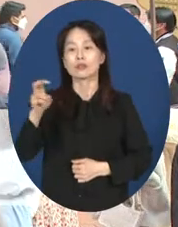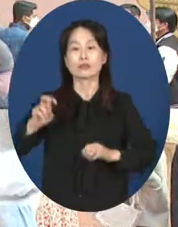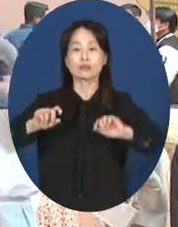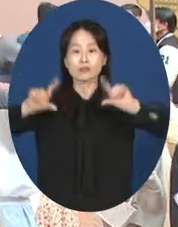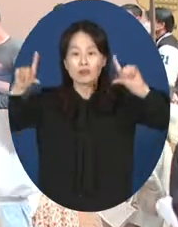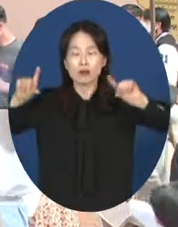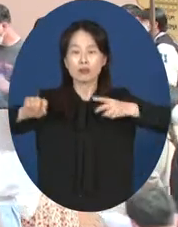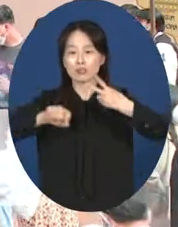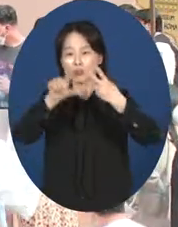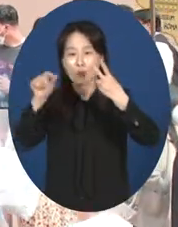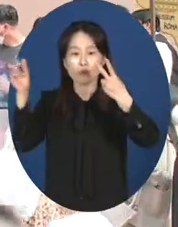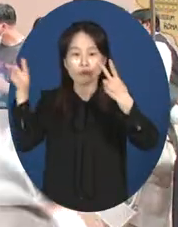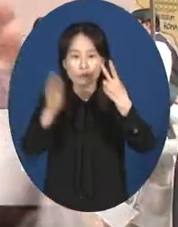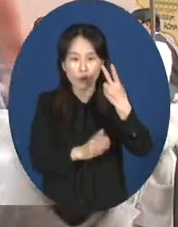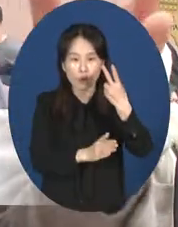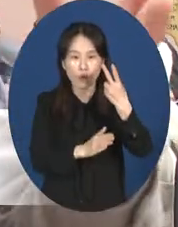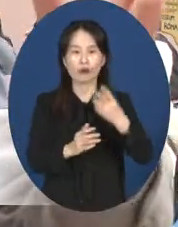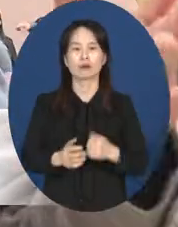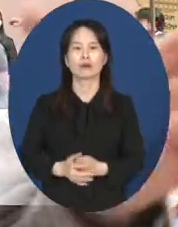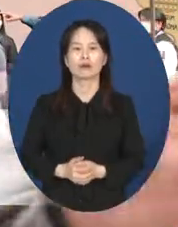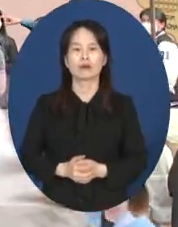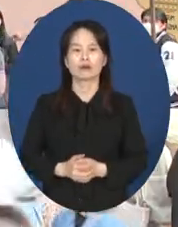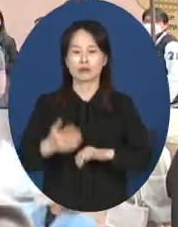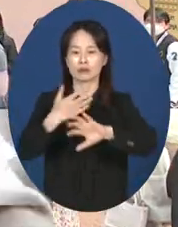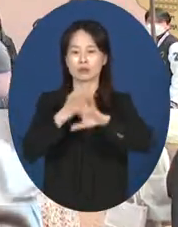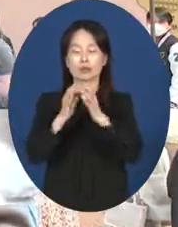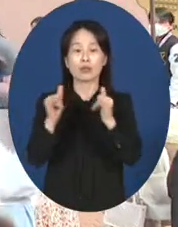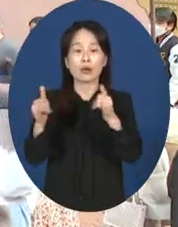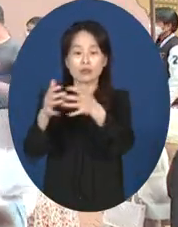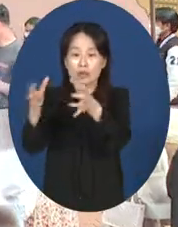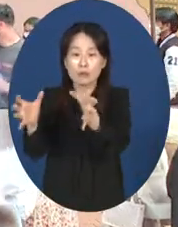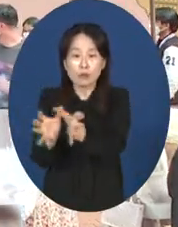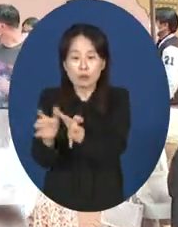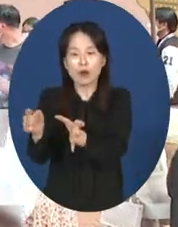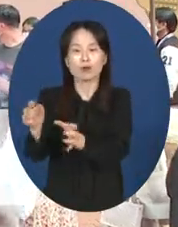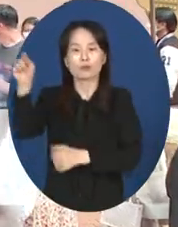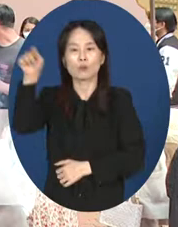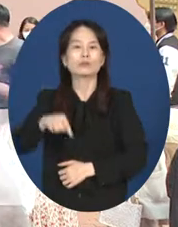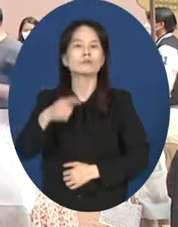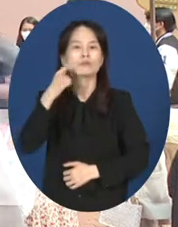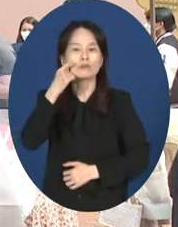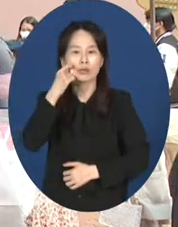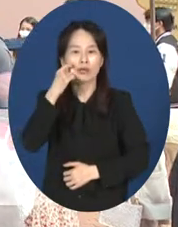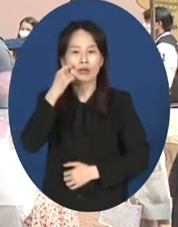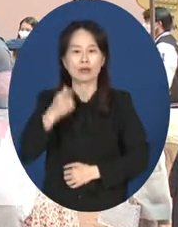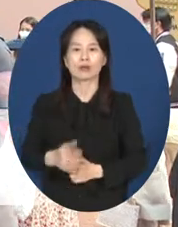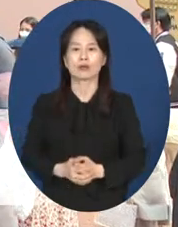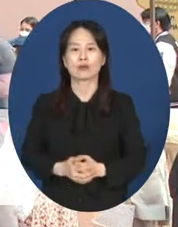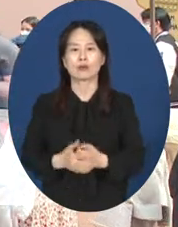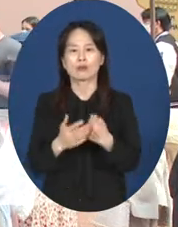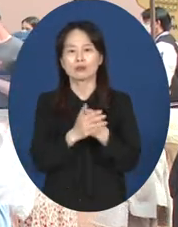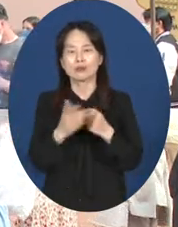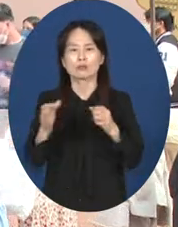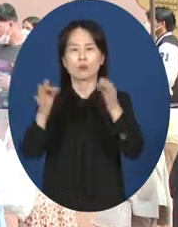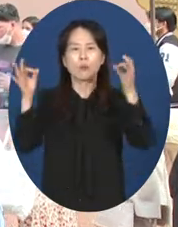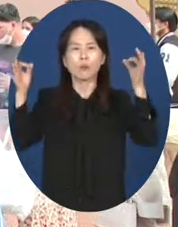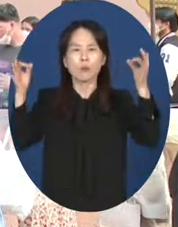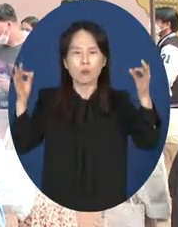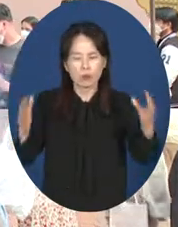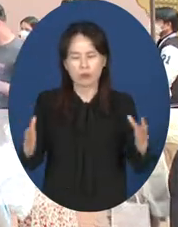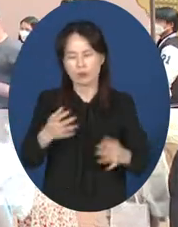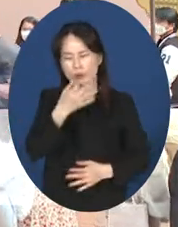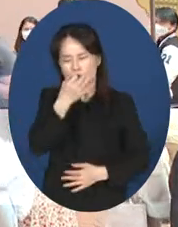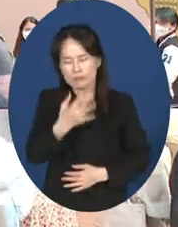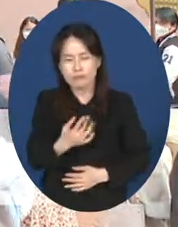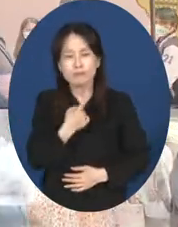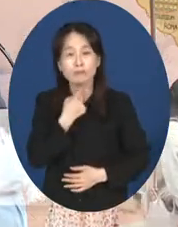2020년 2월부터 외국인 단체들이 끊어졌죠. 그래서 그동안 참 너무